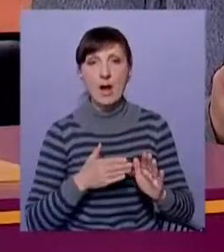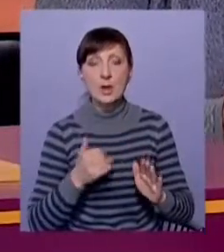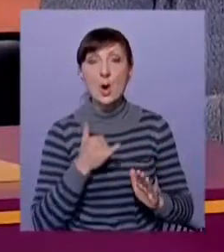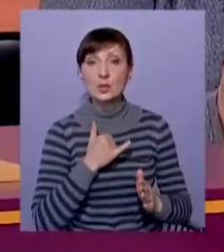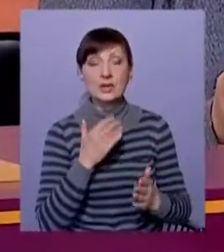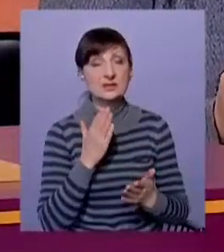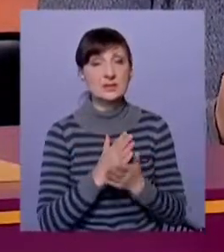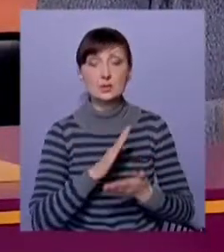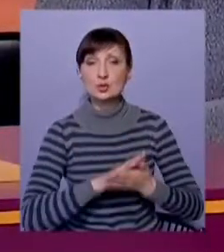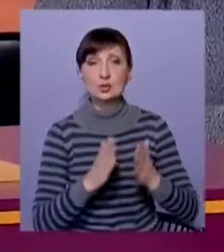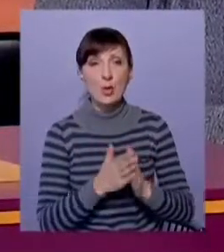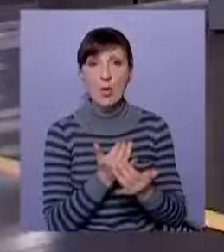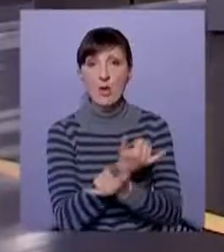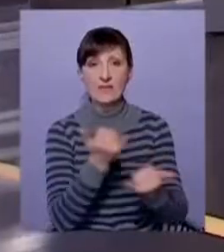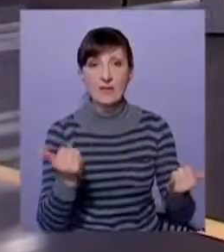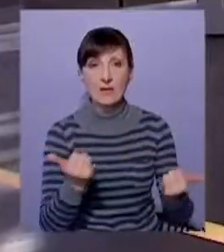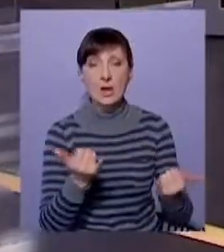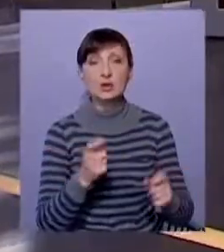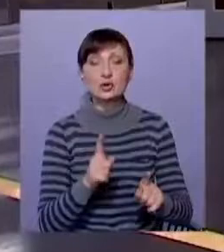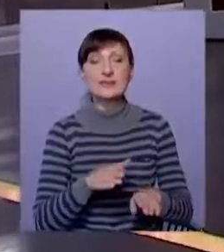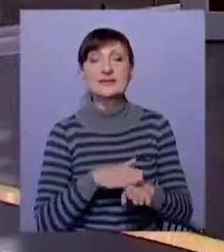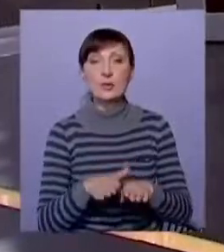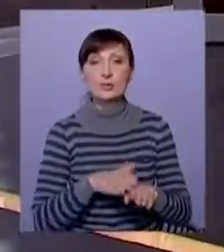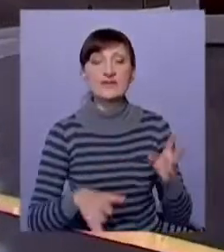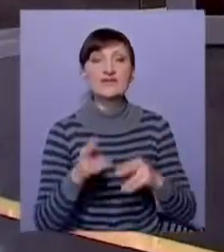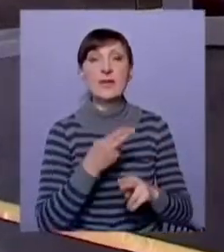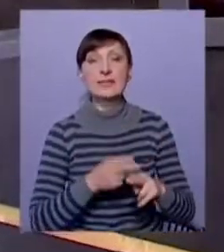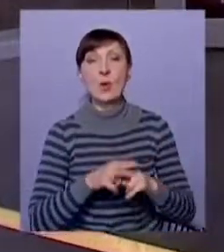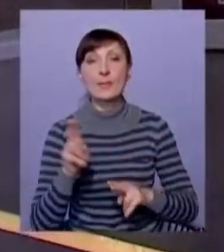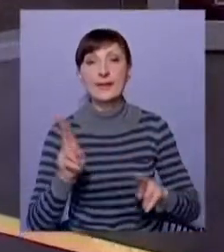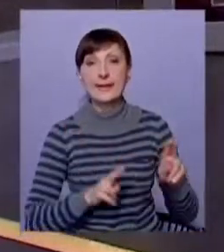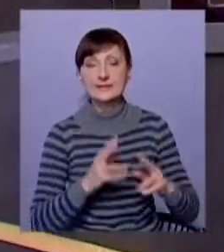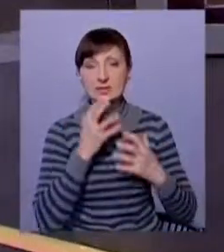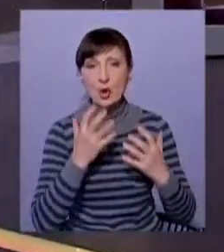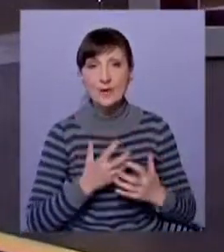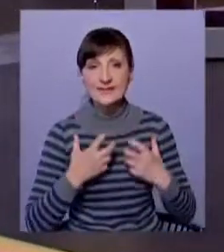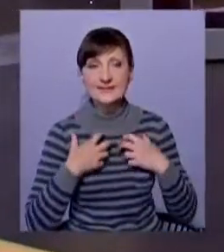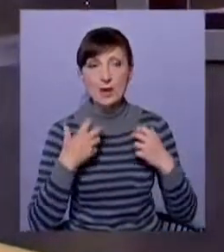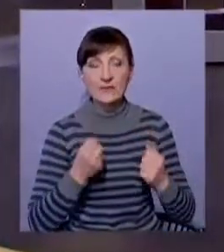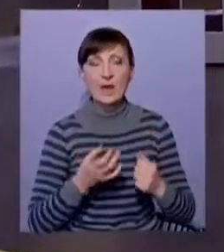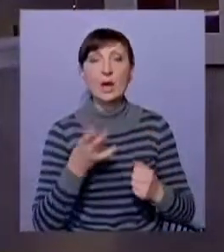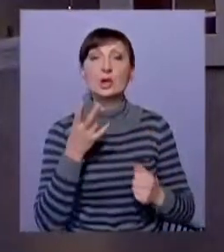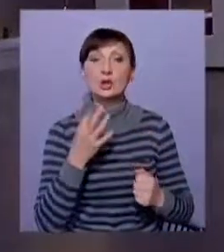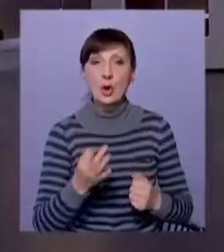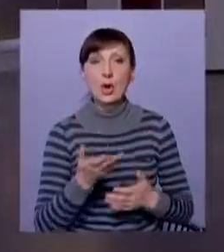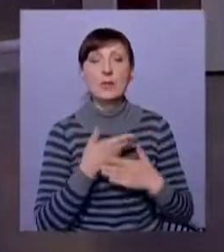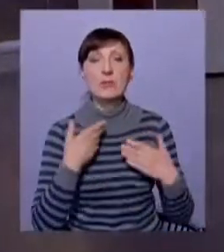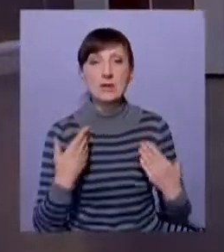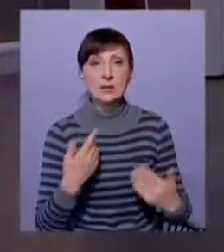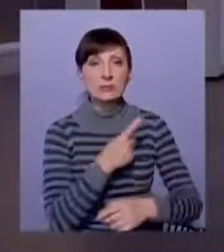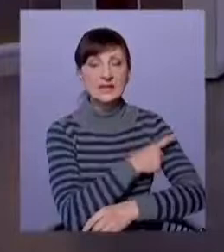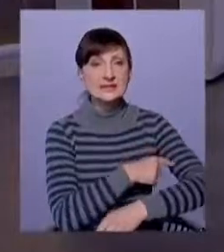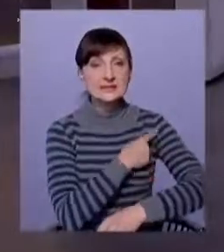созданные определенные условия, чтобы максимально соблюдать все эти принципы здоровья, сберегающие принципы, но мы,